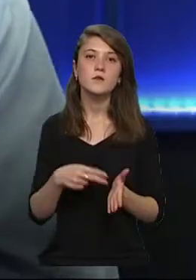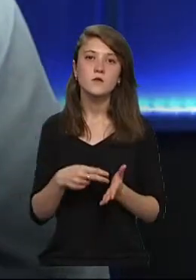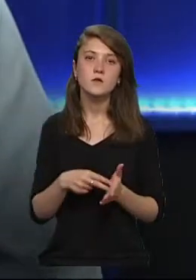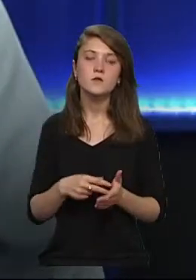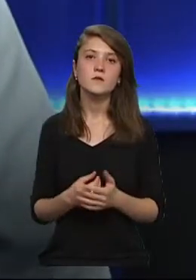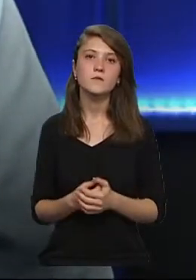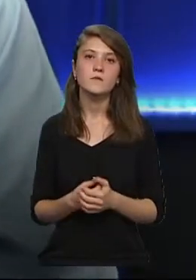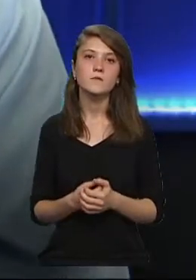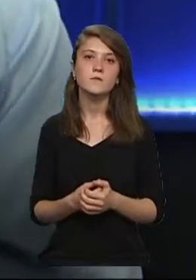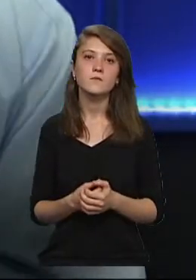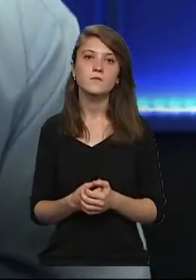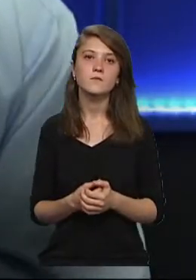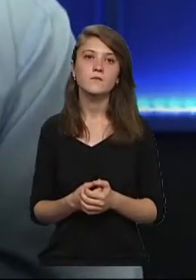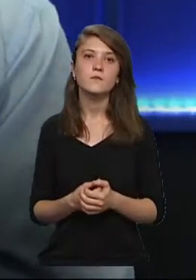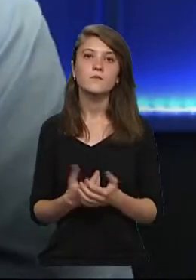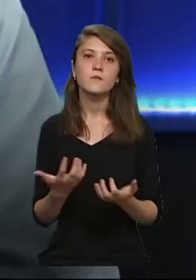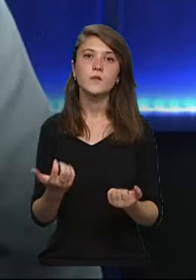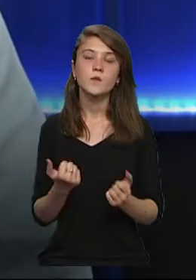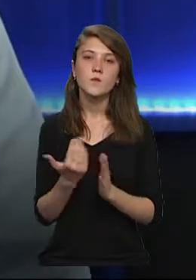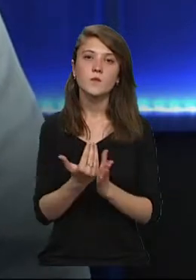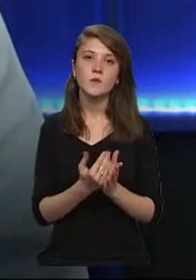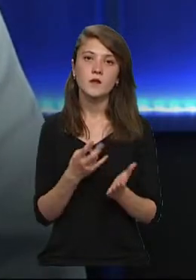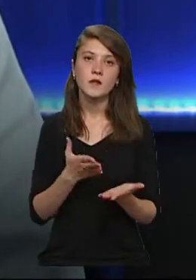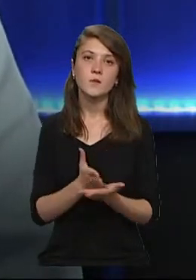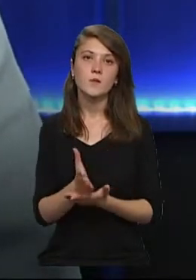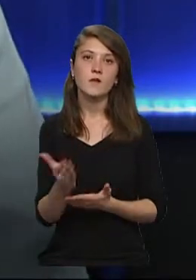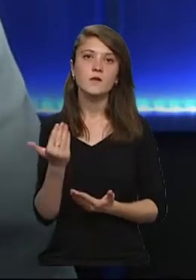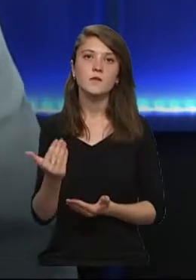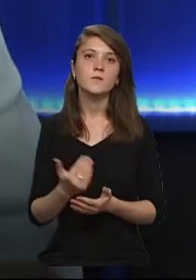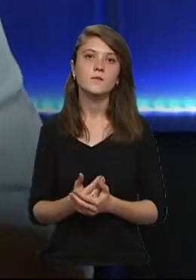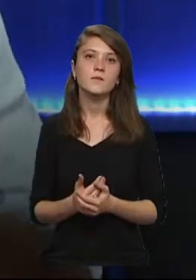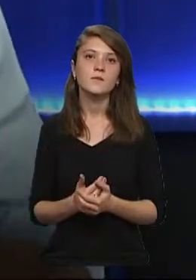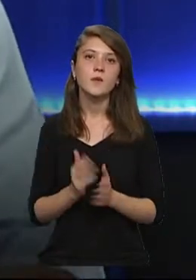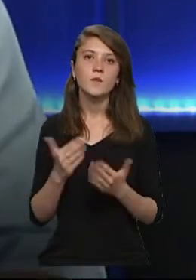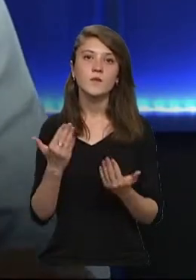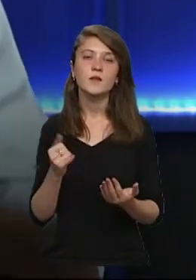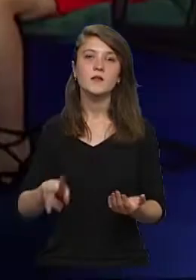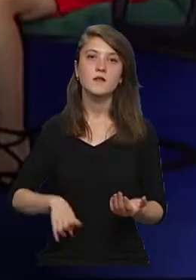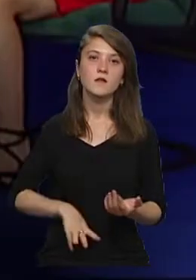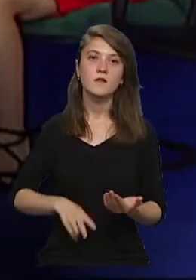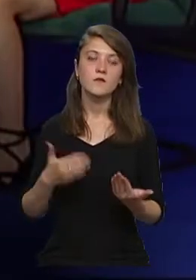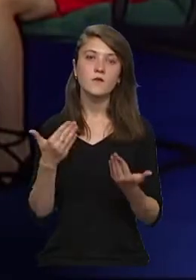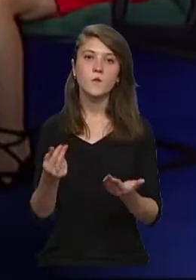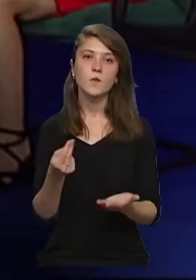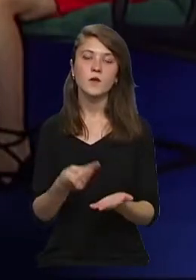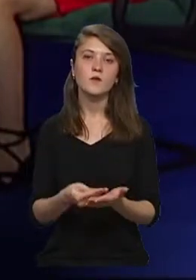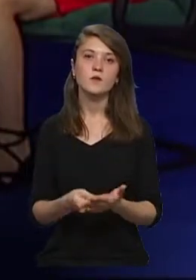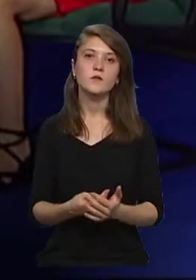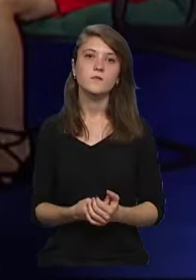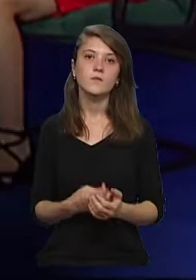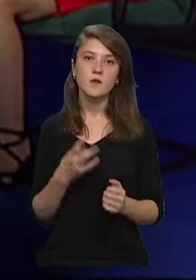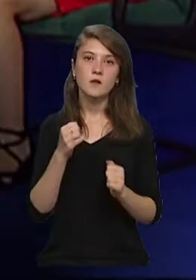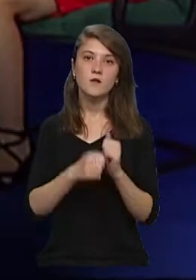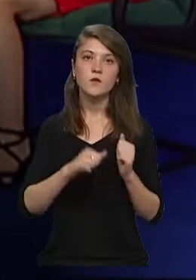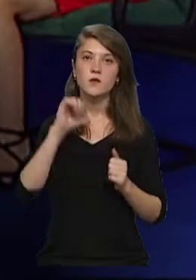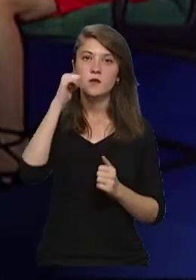плату, прийняти програму і направити їм. Будьте ви і директором, от вам кошти на кожен рік.